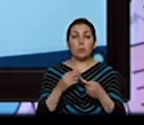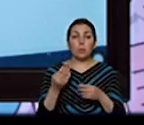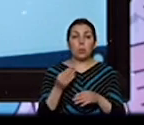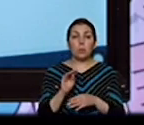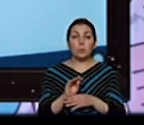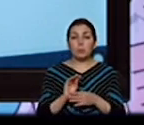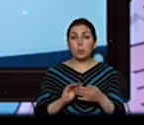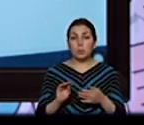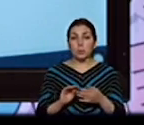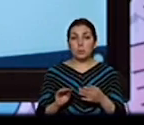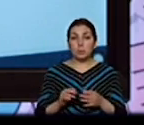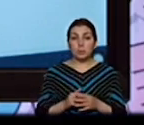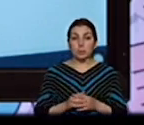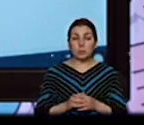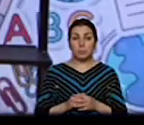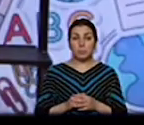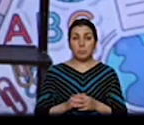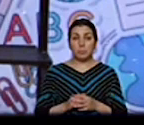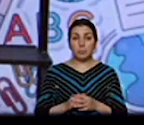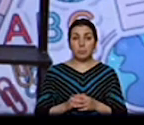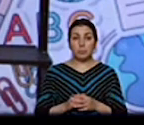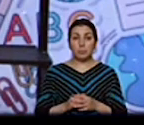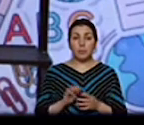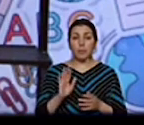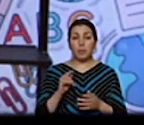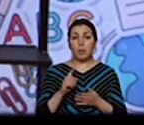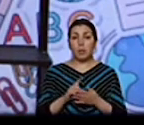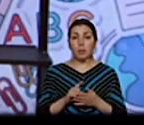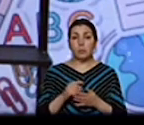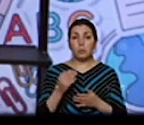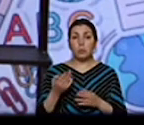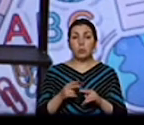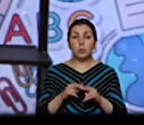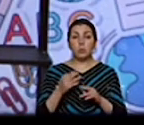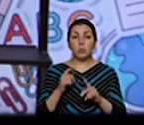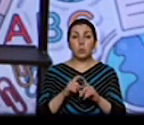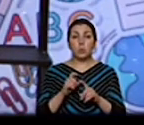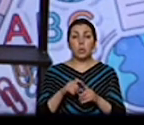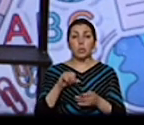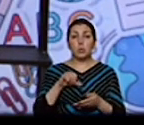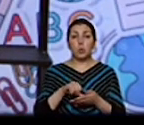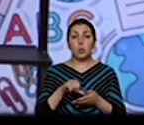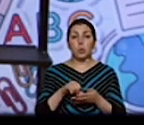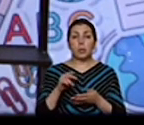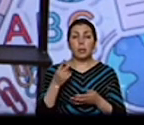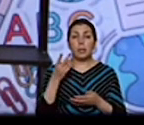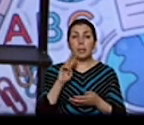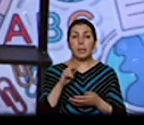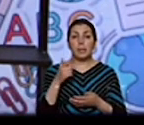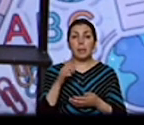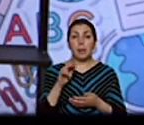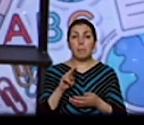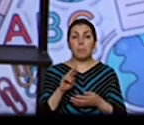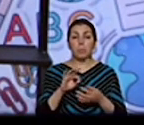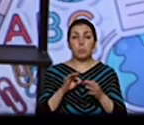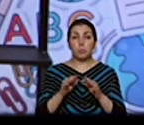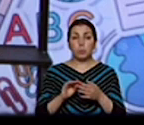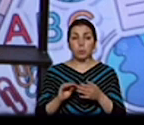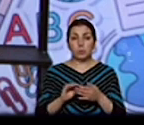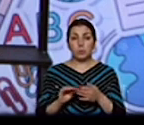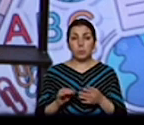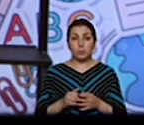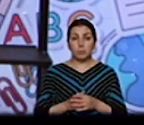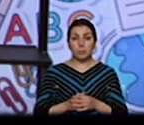qo'shimchalarni qo'shib yozasiz. Va albatta, mana shu so'zlar ishtirokida ikkita gap ham tuzib